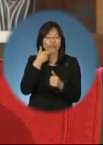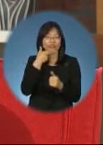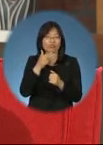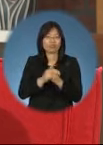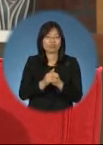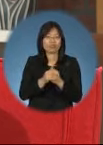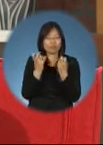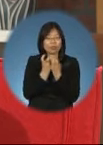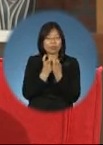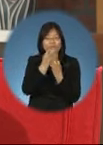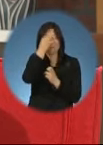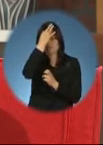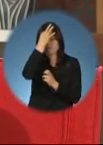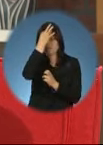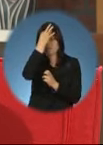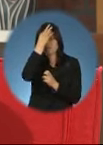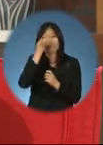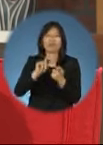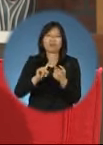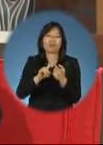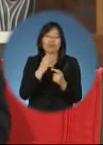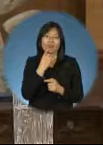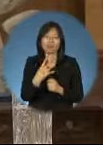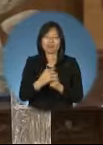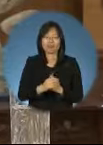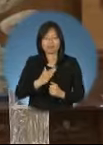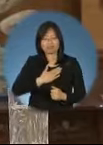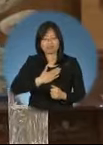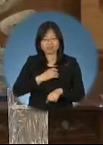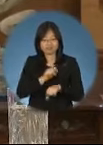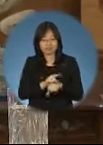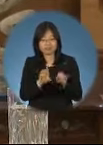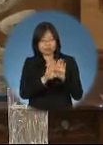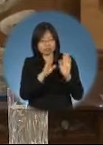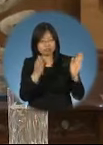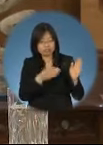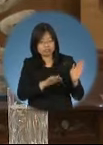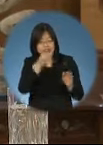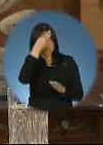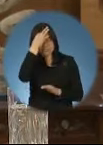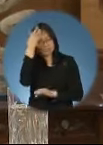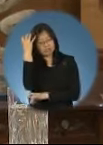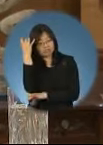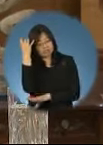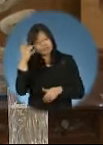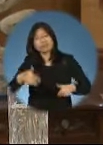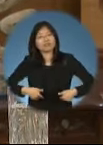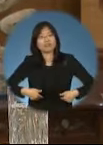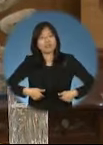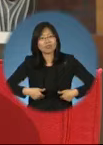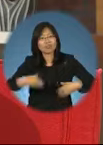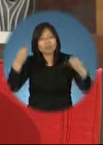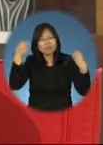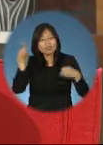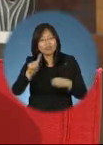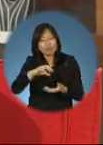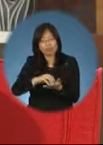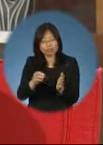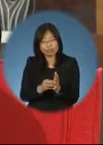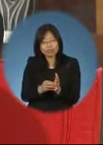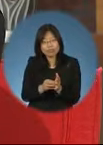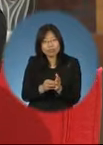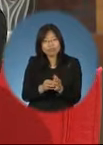네. 어떻게 테크닉? 그쪽으로. 아니 감성을 열더라도 테크닉이 기본이 그런데 받침이 돼야. 그런데 테크닉은 네. 무용은 어느 정도